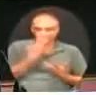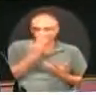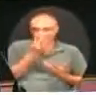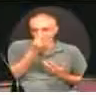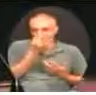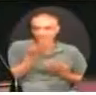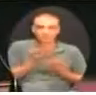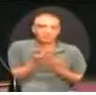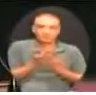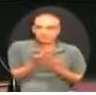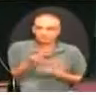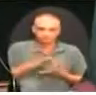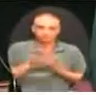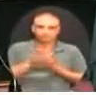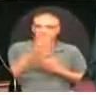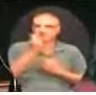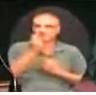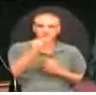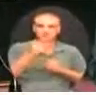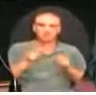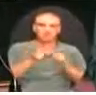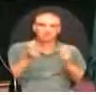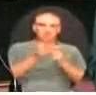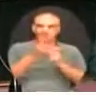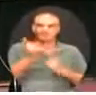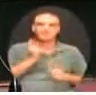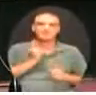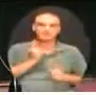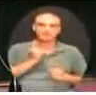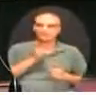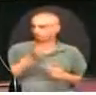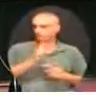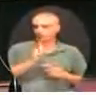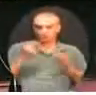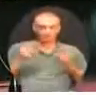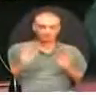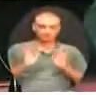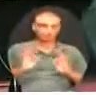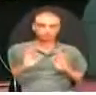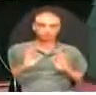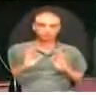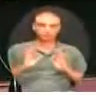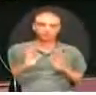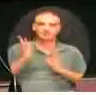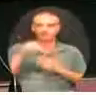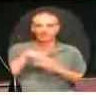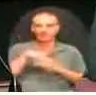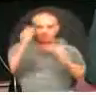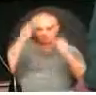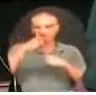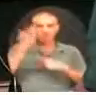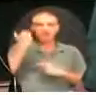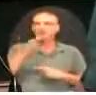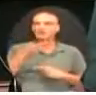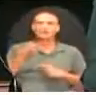רע, והעובדה ששפכו כסף על אותה חברה פרטית, שעה שהיא לא הפסידה בעצם דבר, חלק מהדיל הלא